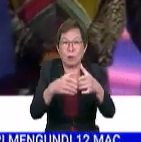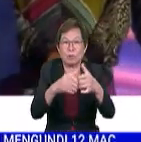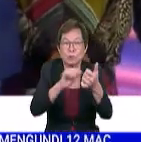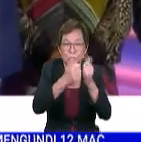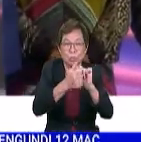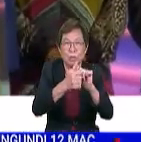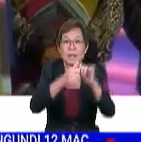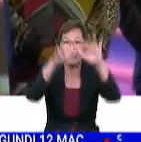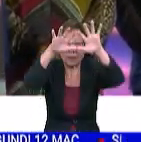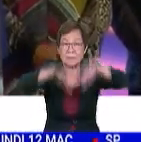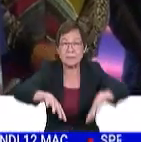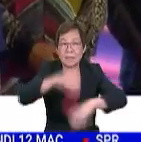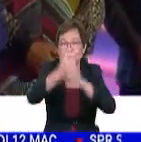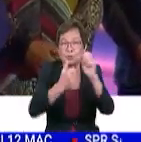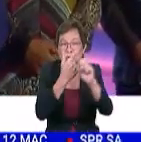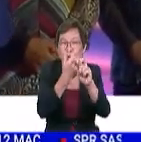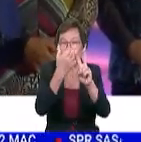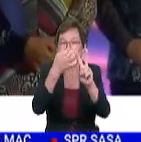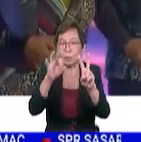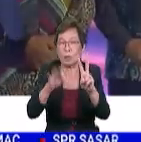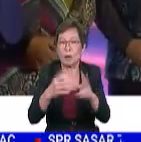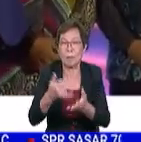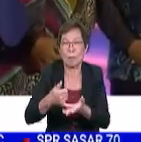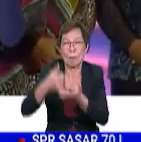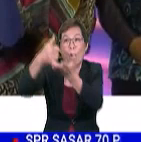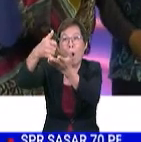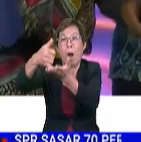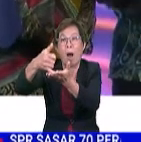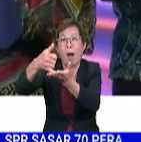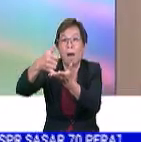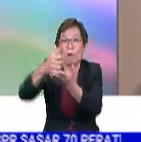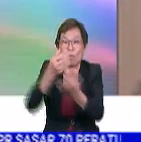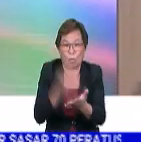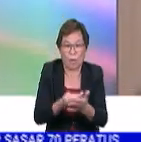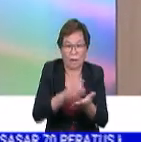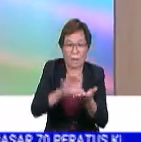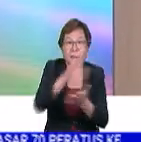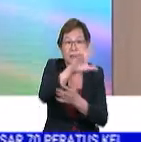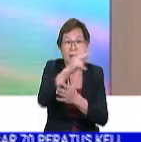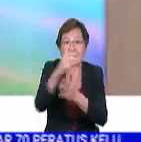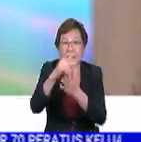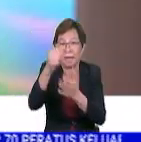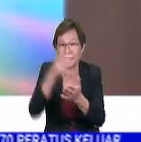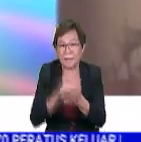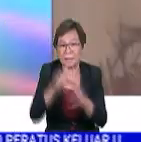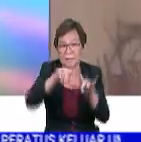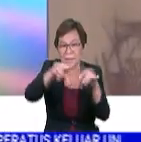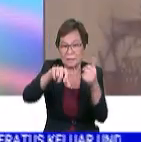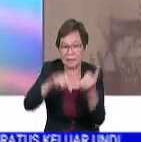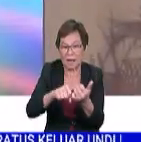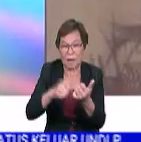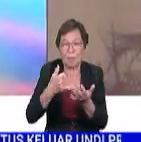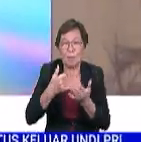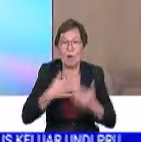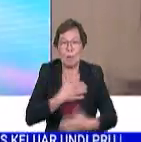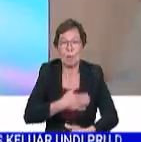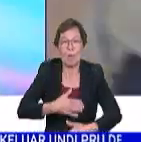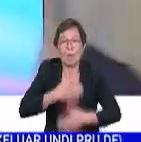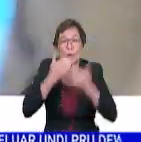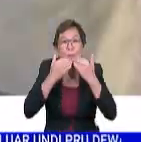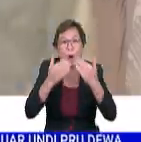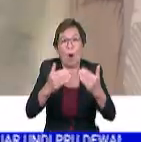2012 keduanya membawa pulang piala postingan uang tunai 3000 Ringgit dan sijil penghargaan yang